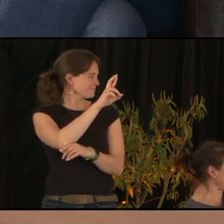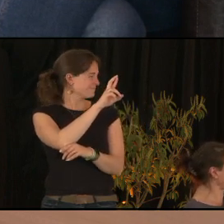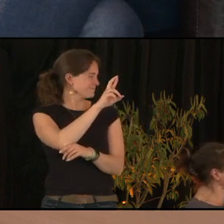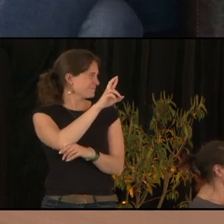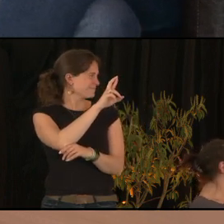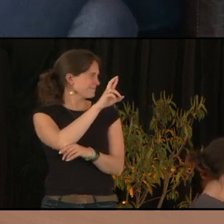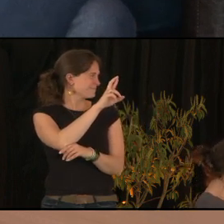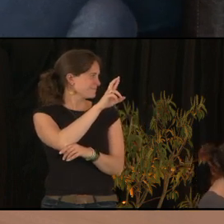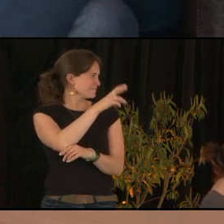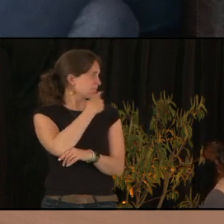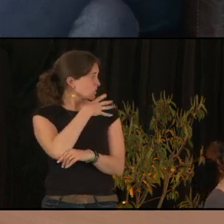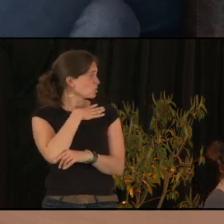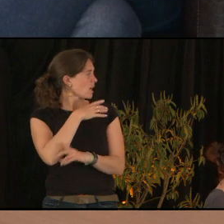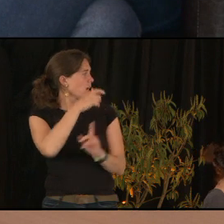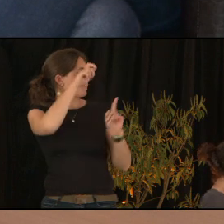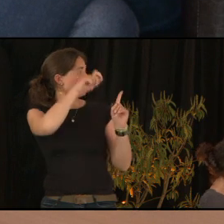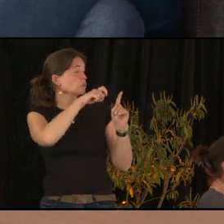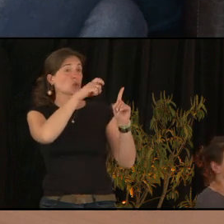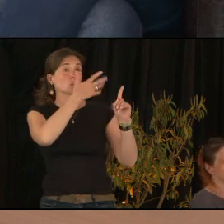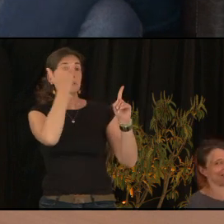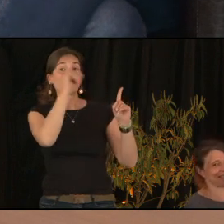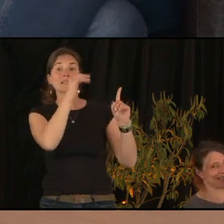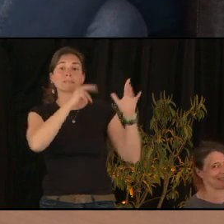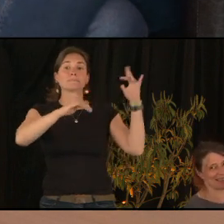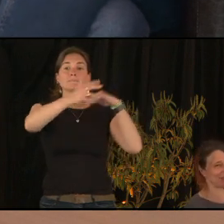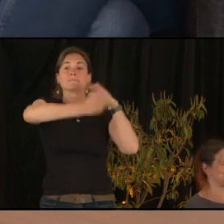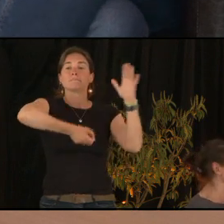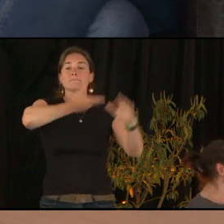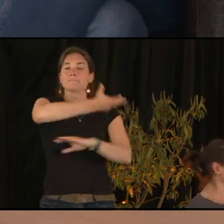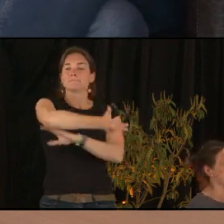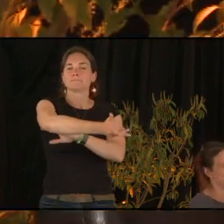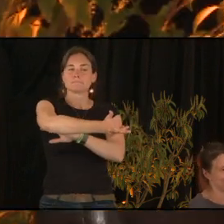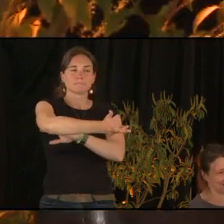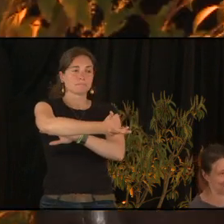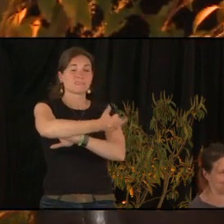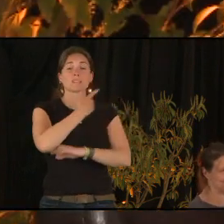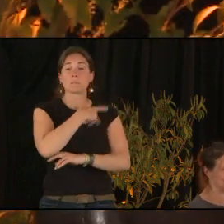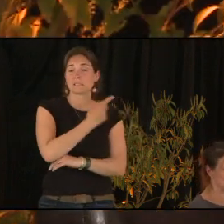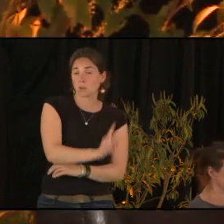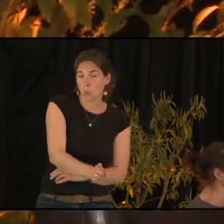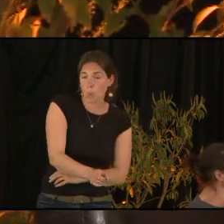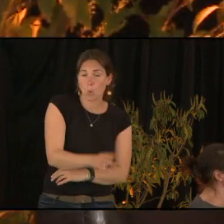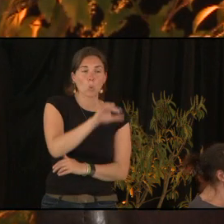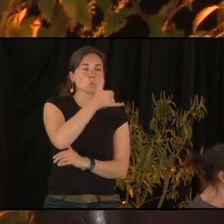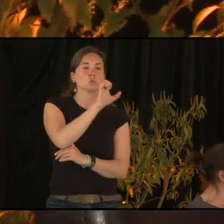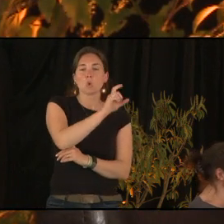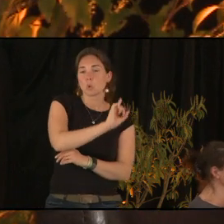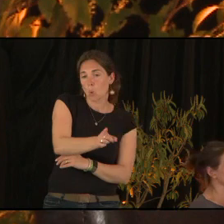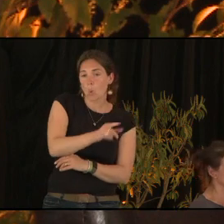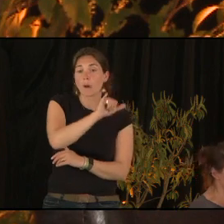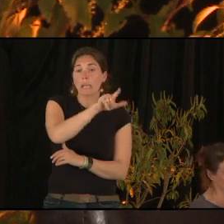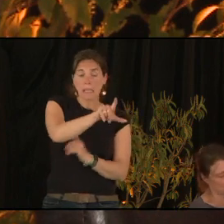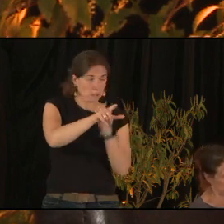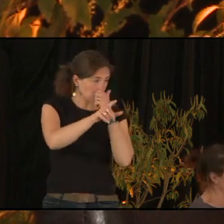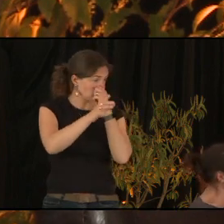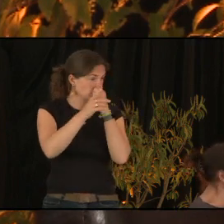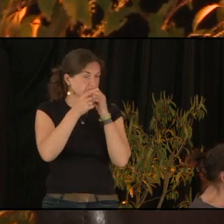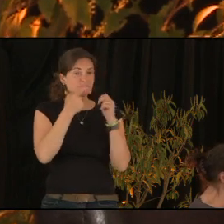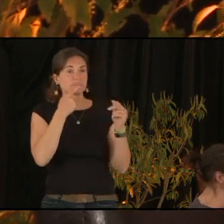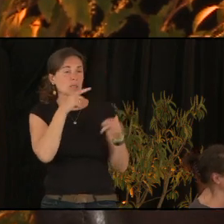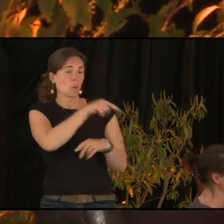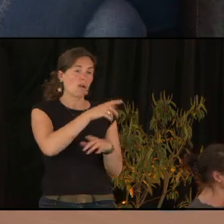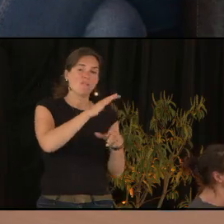enfin, on a tellement l'impression que le monde les a abandonnés que le temps est figé, que ça n'a